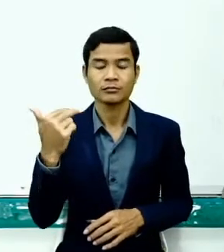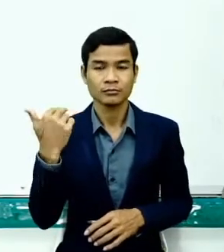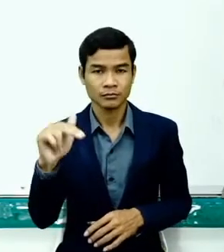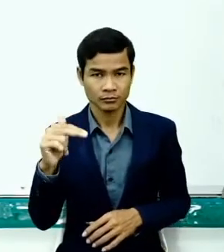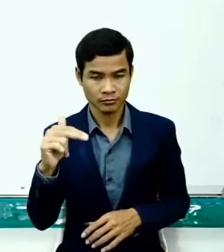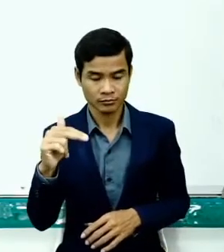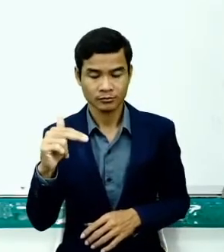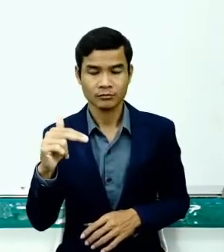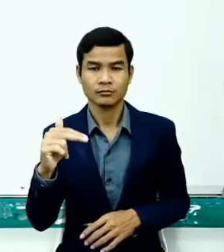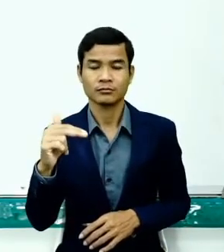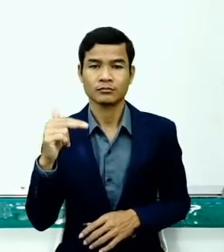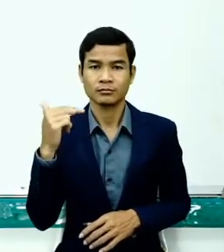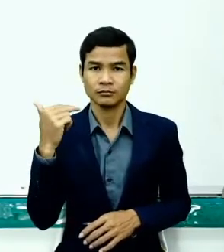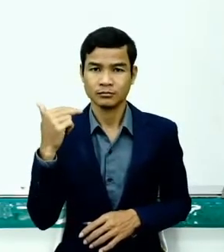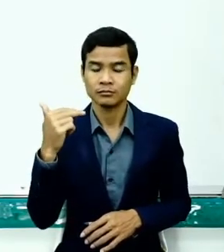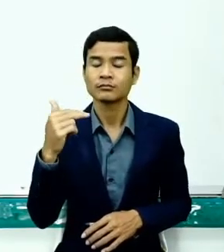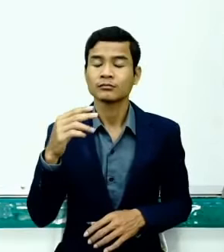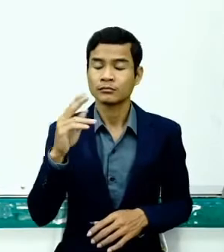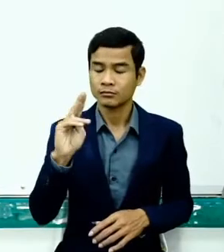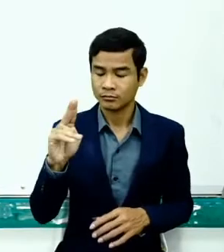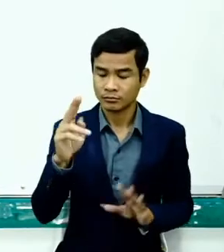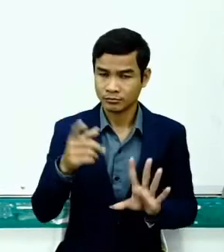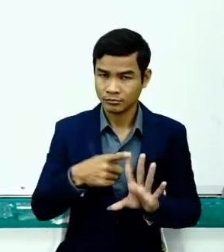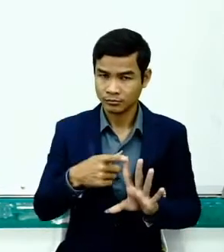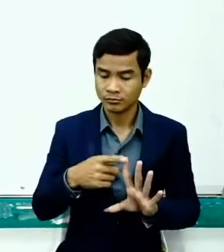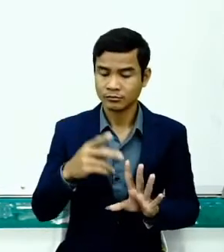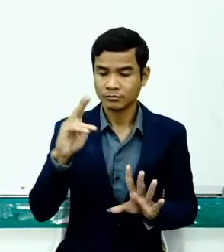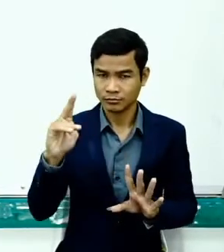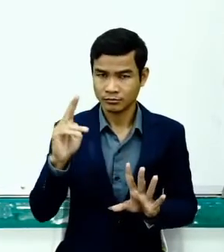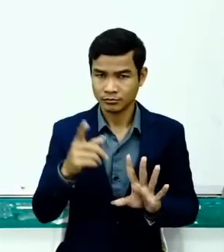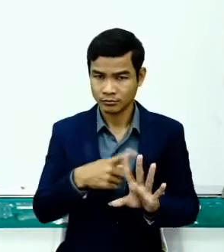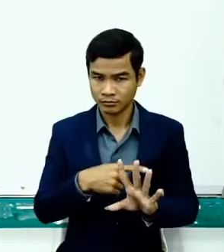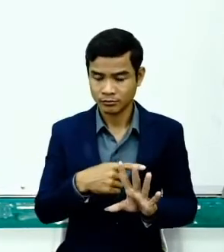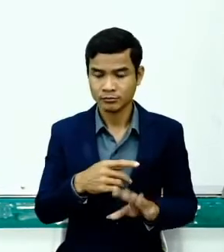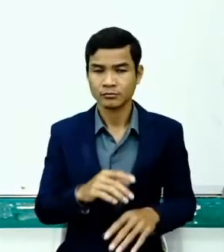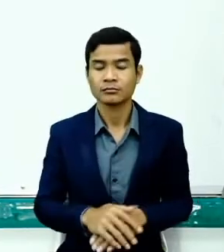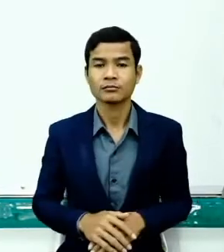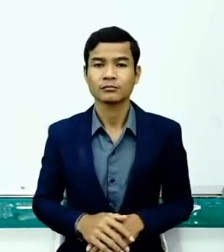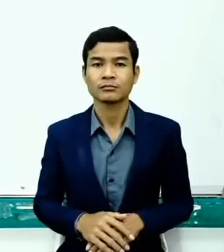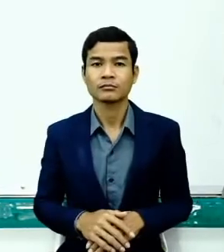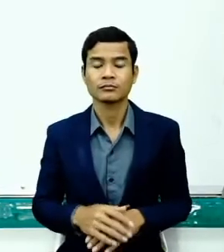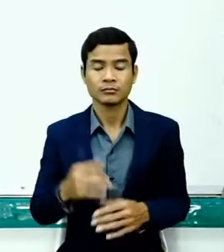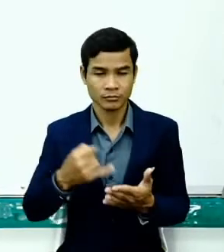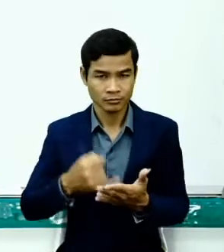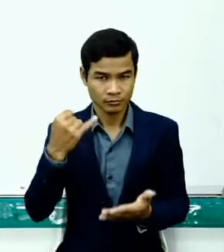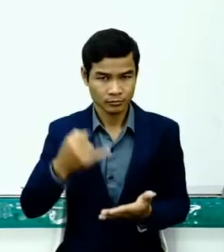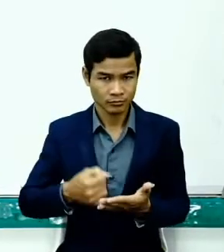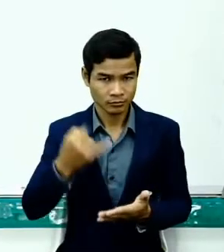ទីលៃលៃមី